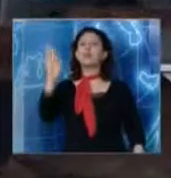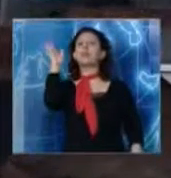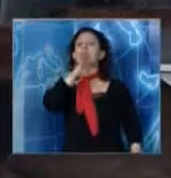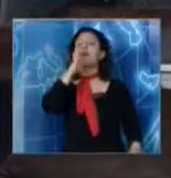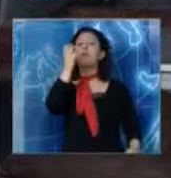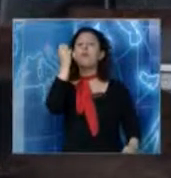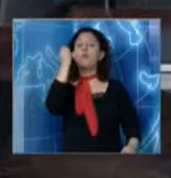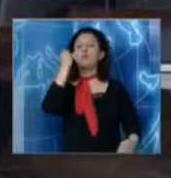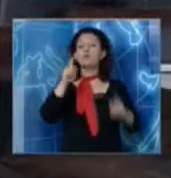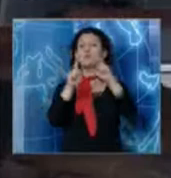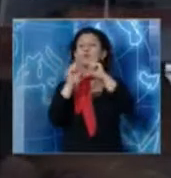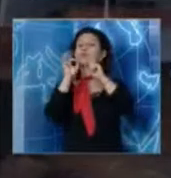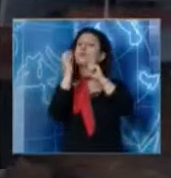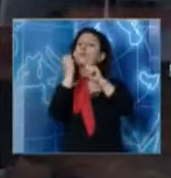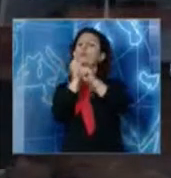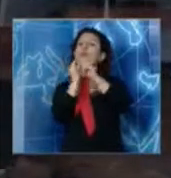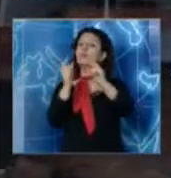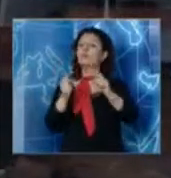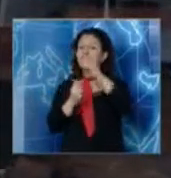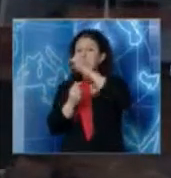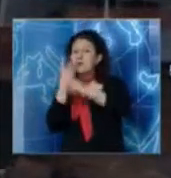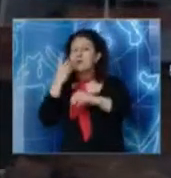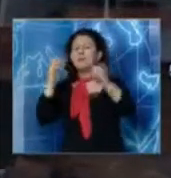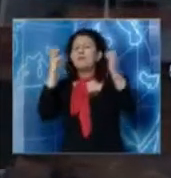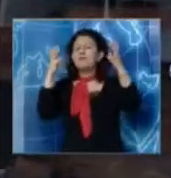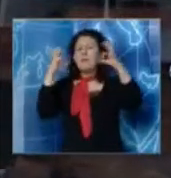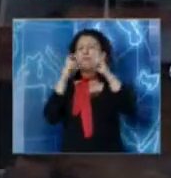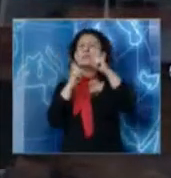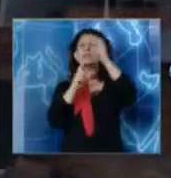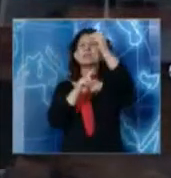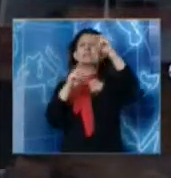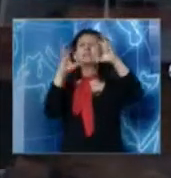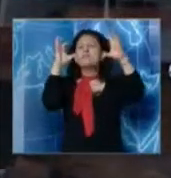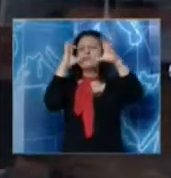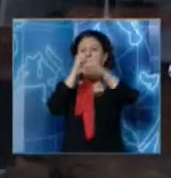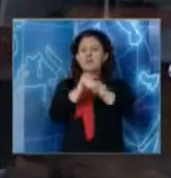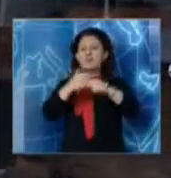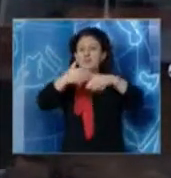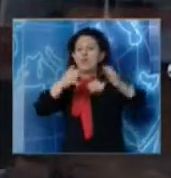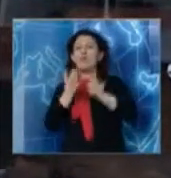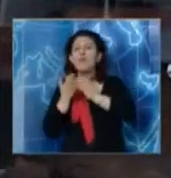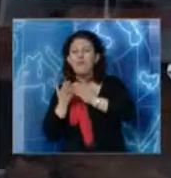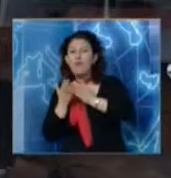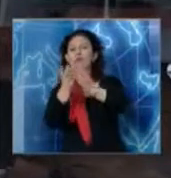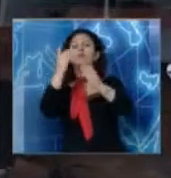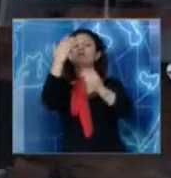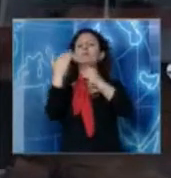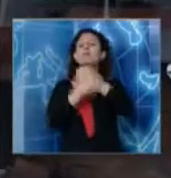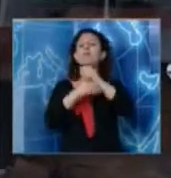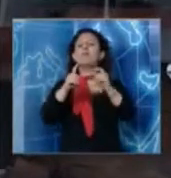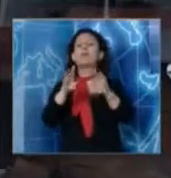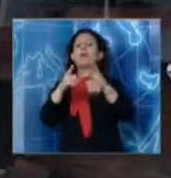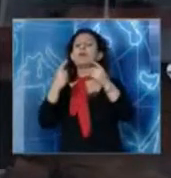İzmit Körfezi'nin doğusunda bu sabah saatlerinde etkili olan sis nedeniyle şehir hattında vapur ve deniz otobüsü